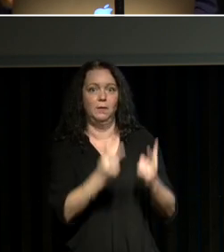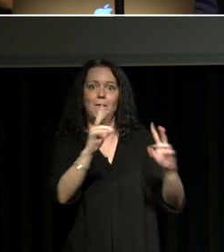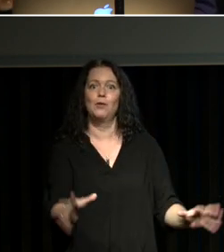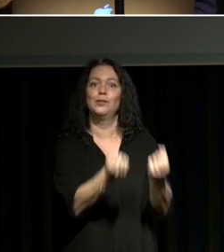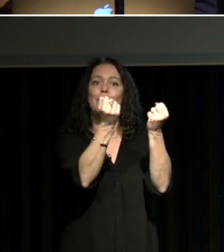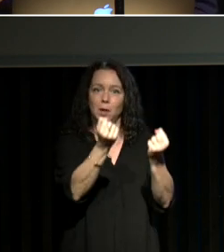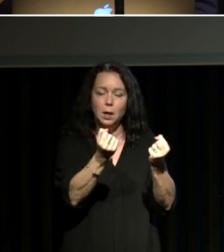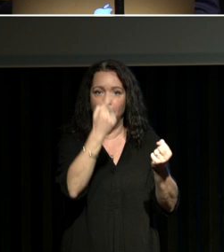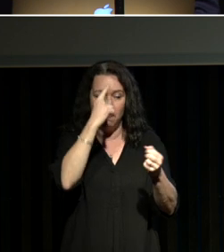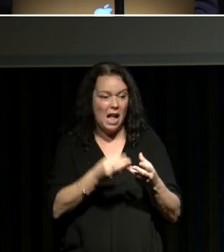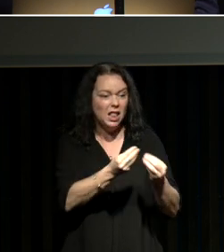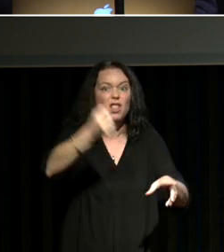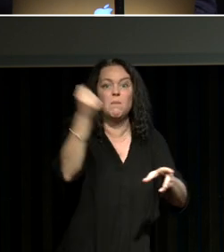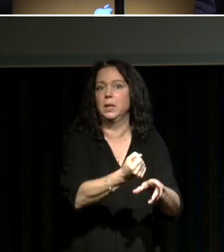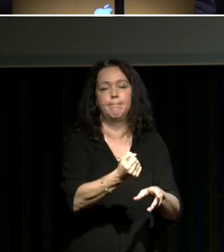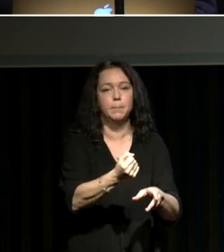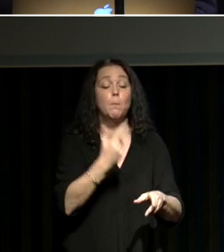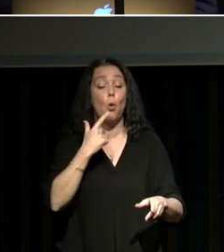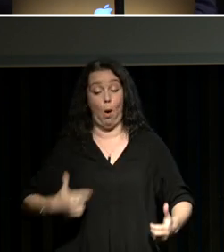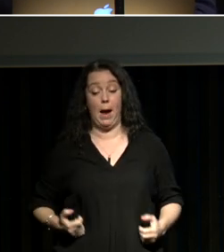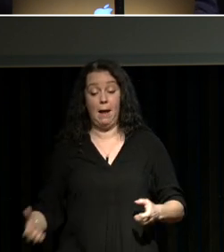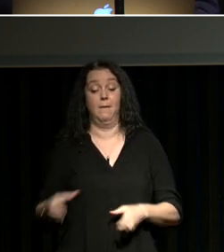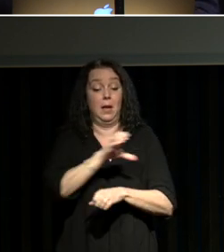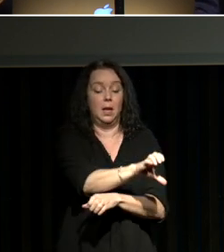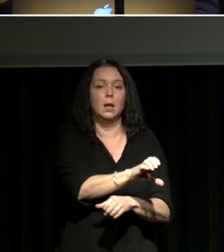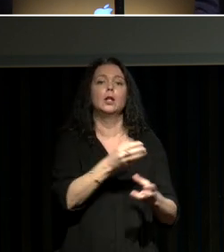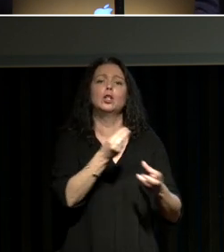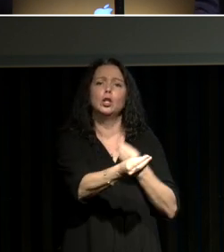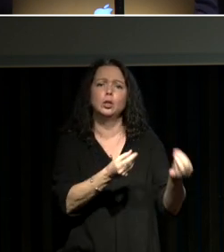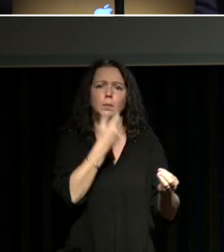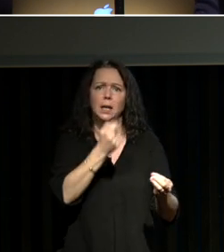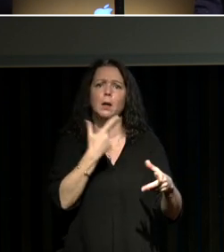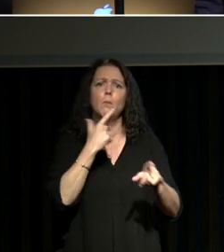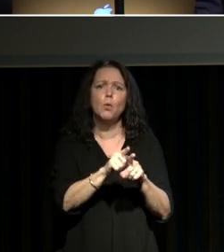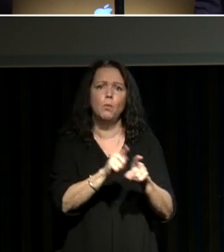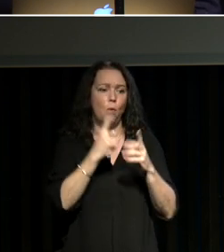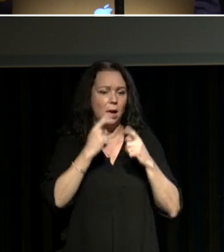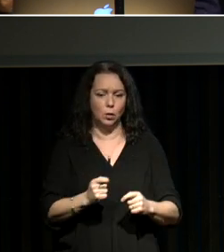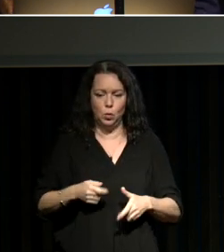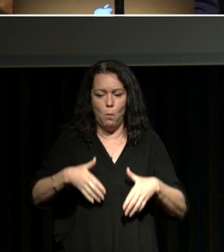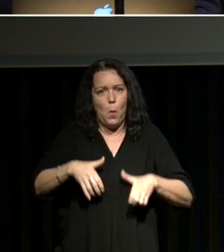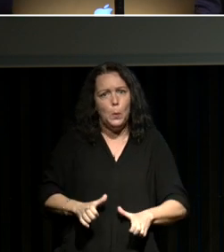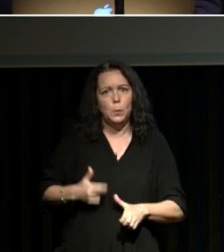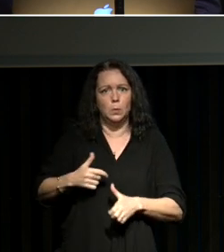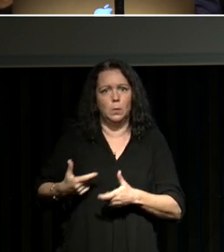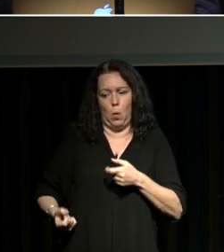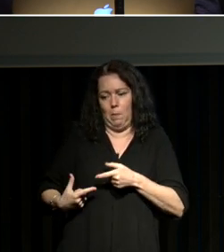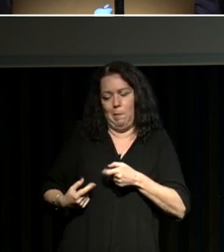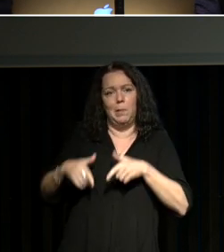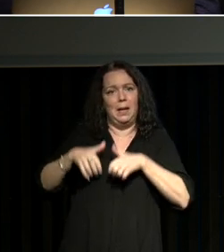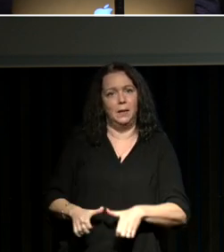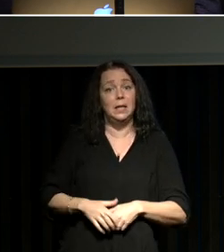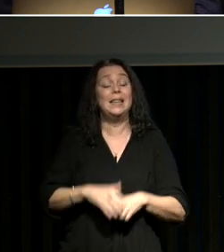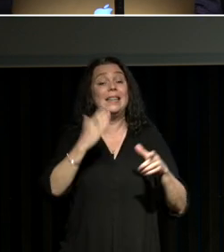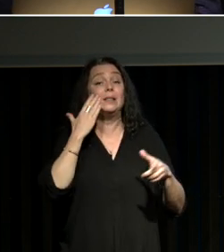on greffe quelqu'un, juste après la greffe, il reçoit beaucoup d'immunosuppresseurs et donc il est particulièrement à risque, surtout dans un hôpital qui a eu du Covid, même